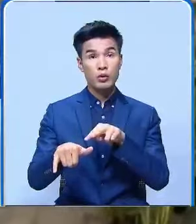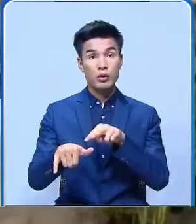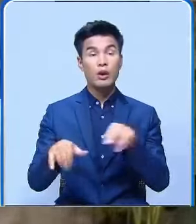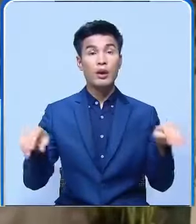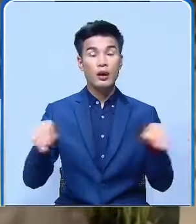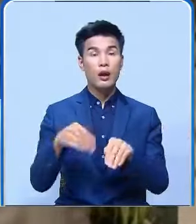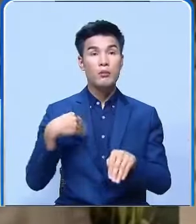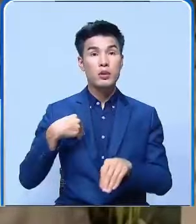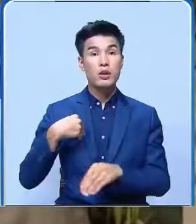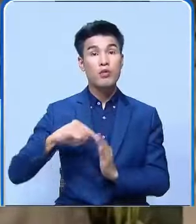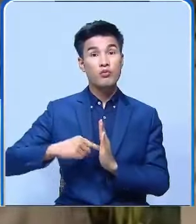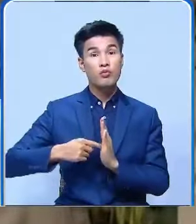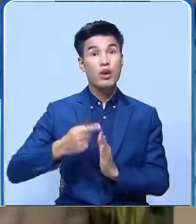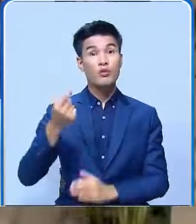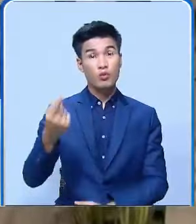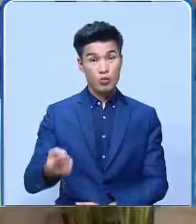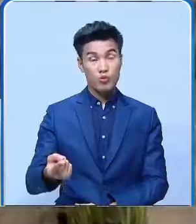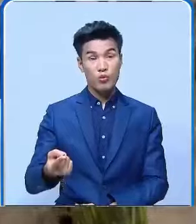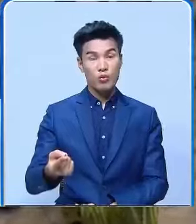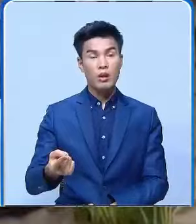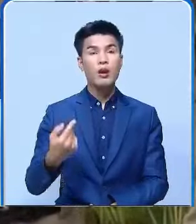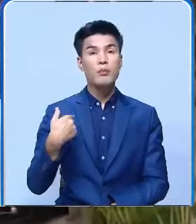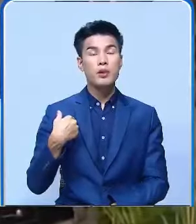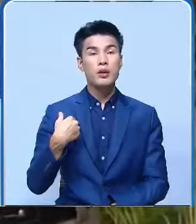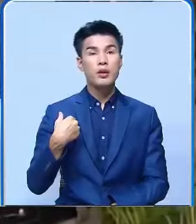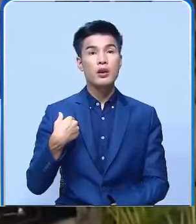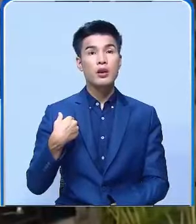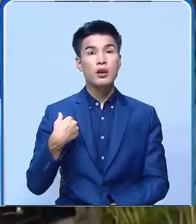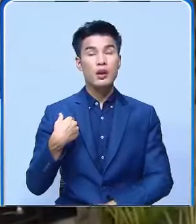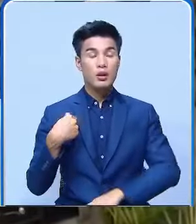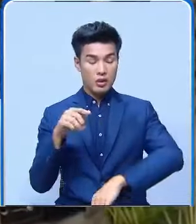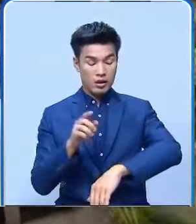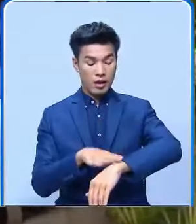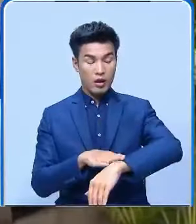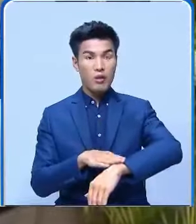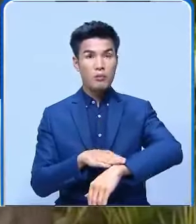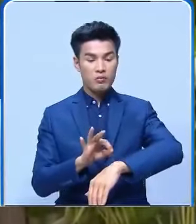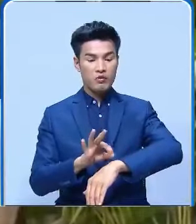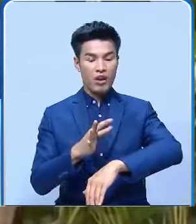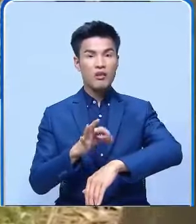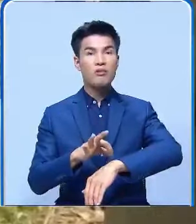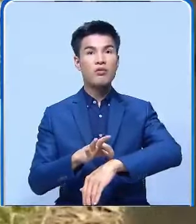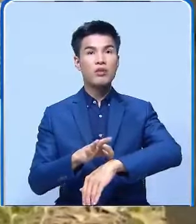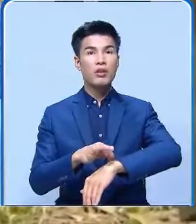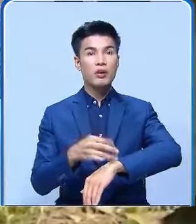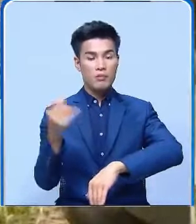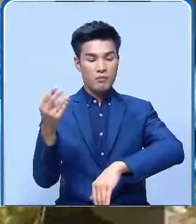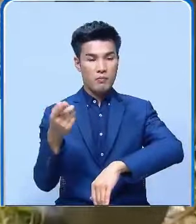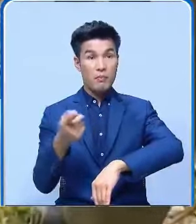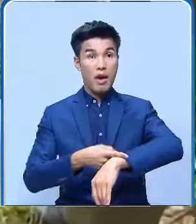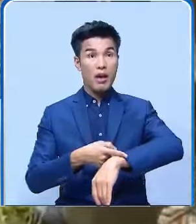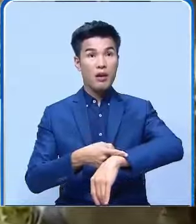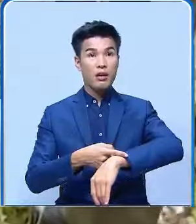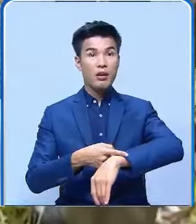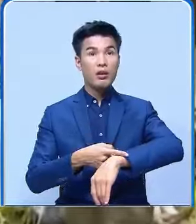มีสว่านแบบแท่นเจาะตกอยู่มีข้อเท้าเนี่ยนะครับรอยไม่เกรียมเลยที่ข้อเท้าของเขาสองข้างเนี่ยมีร